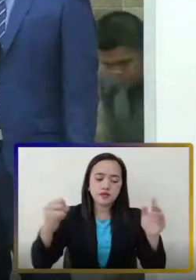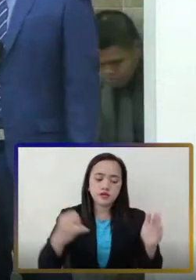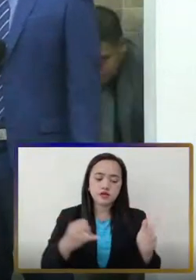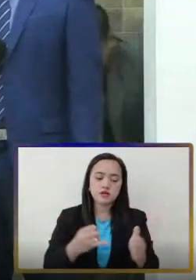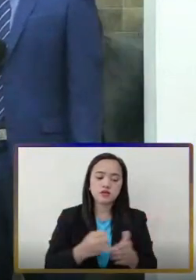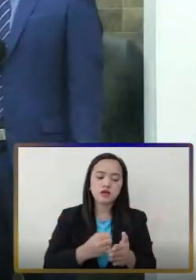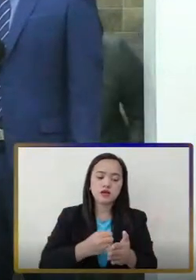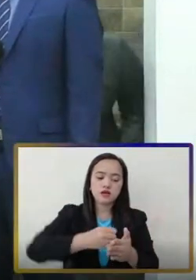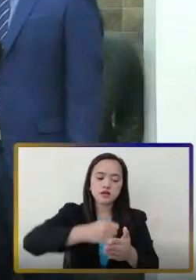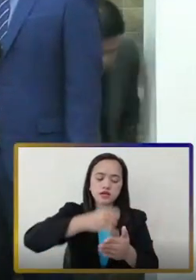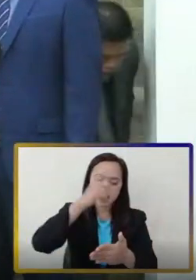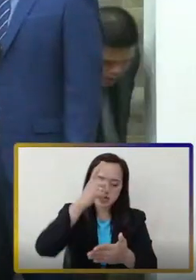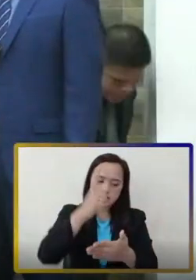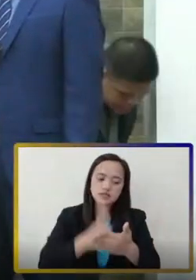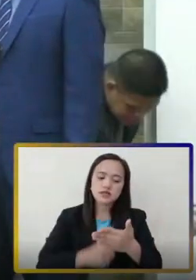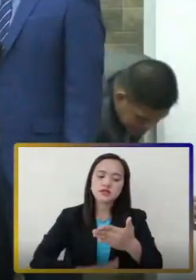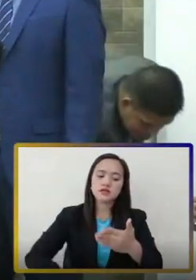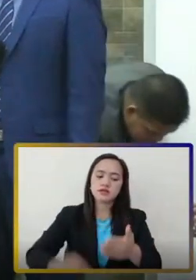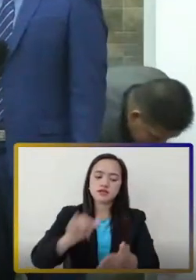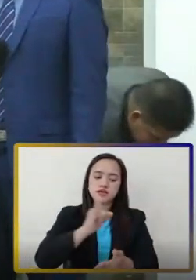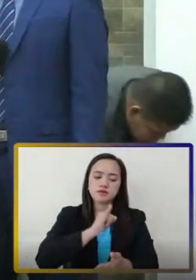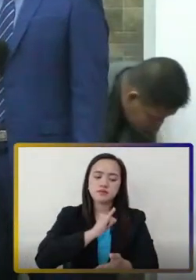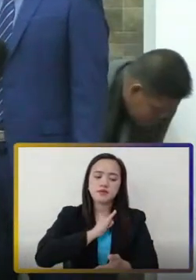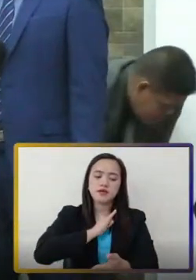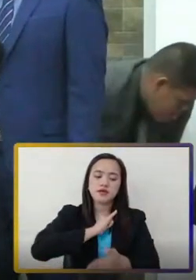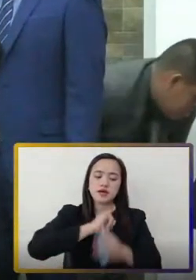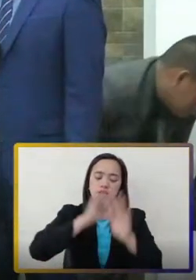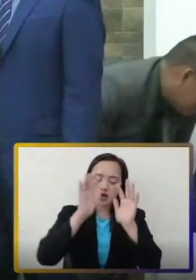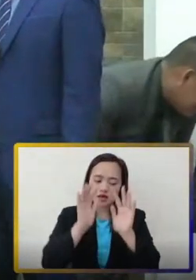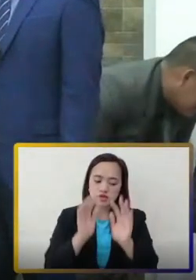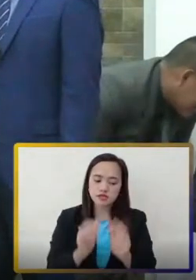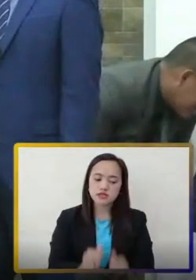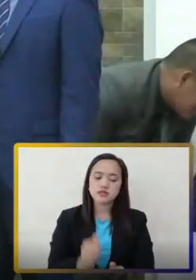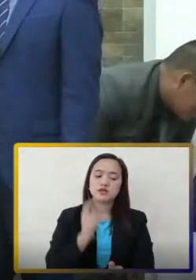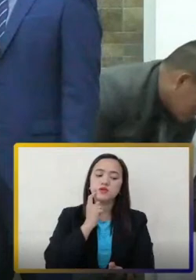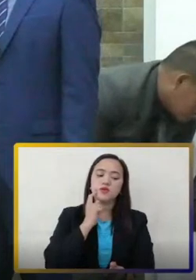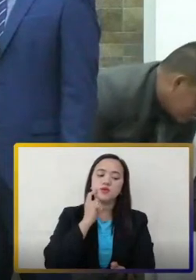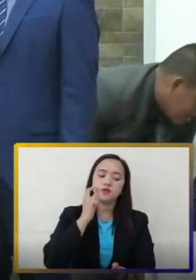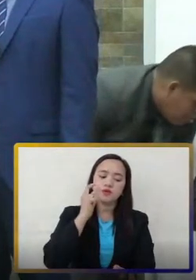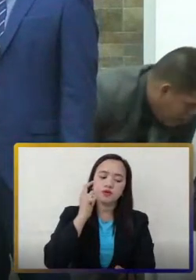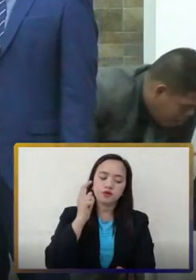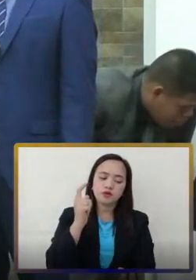Ngunit ang aking masasabi ay ito.